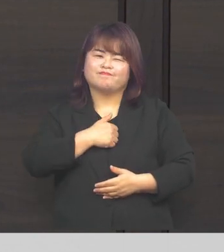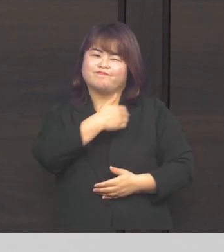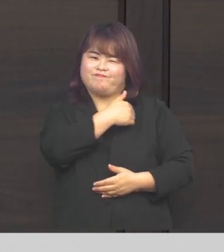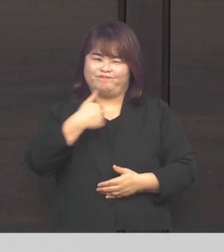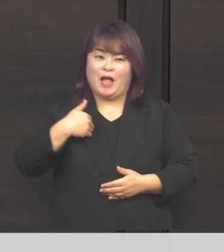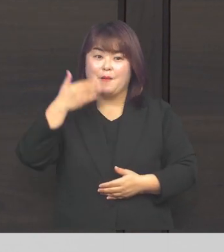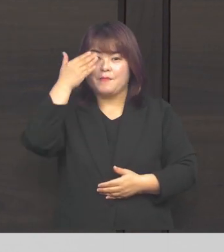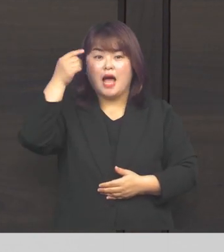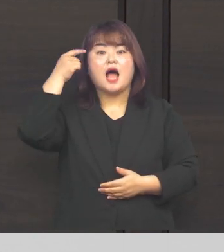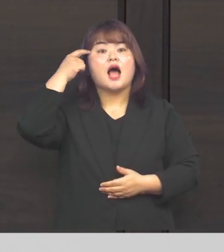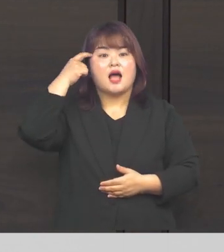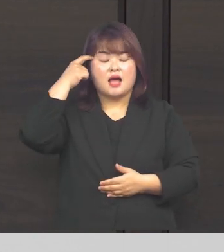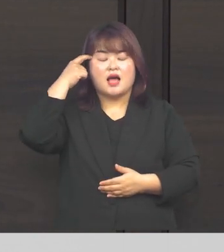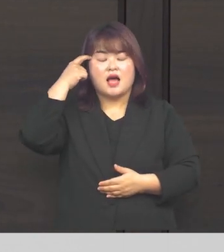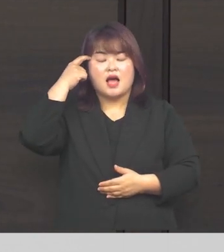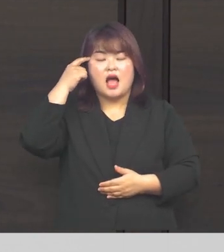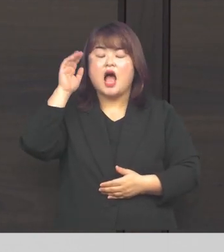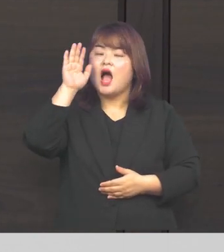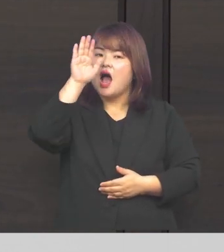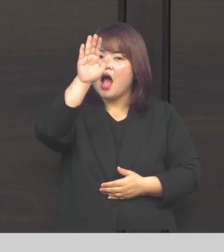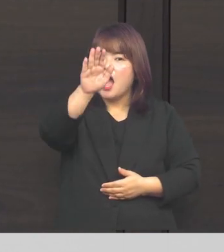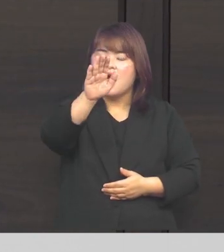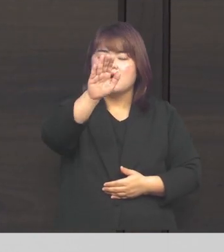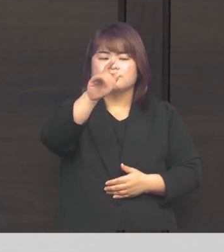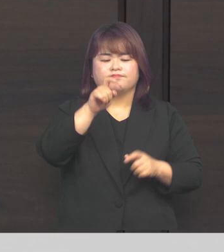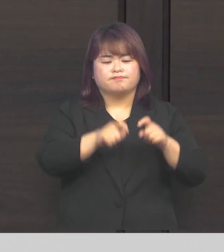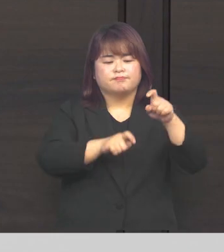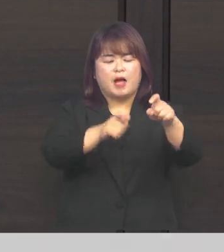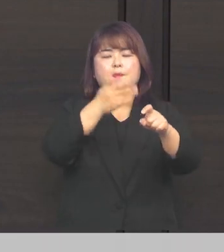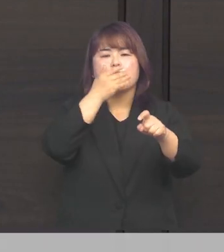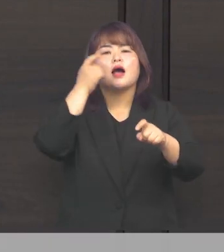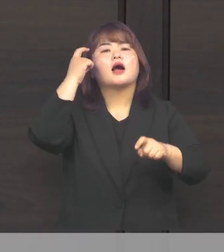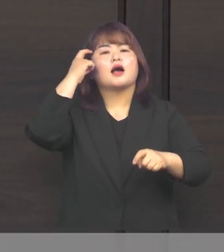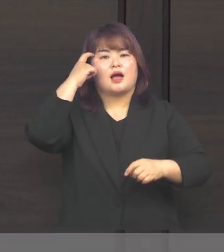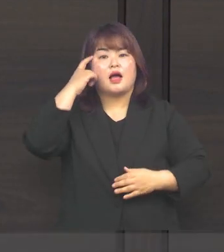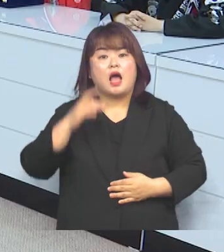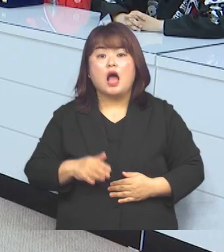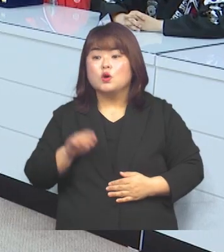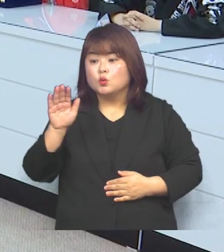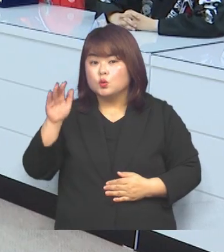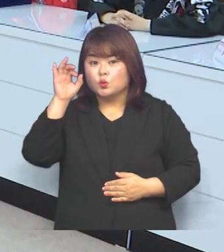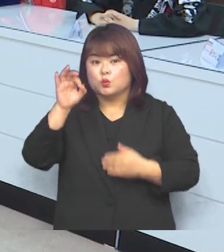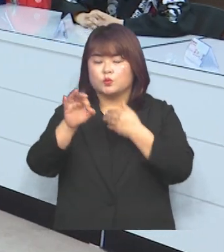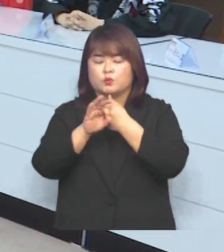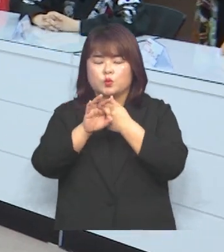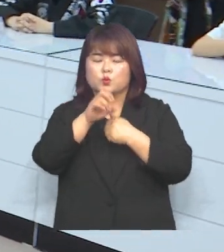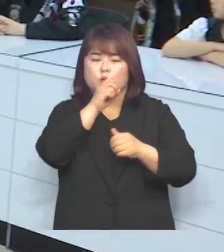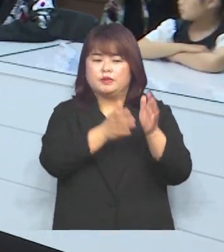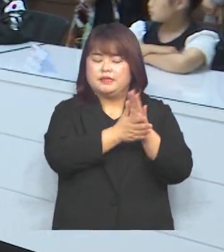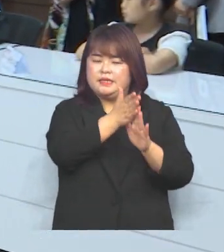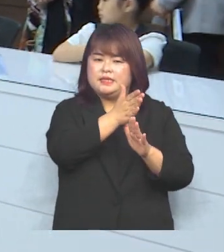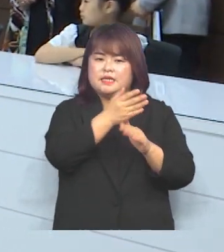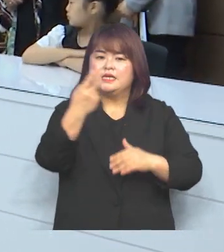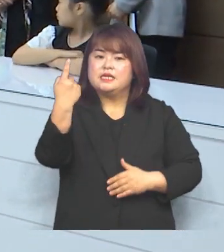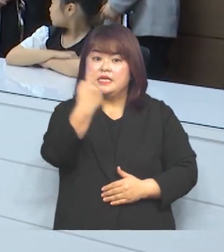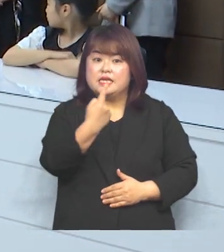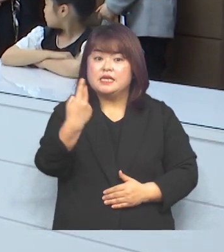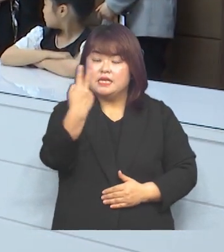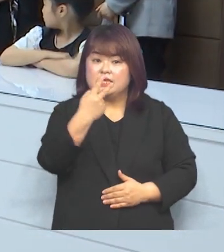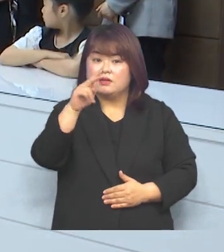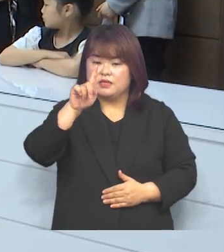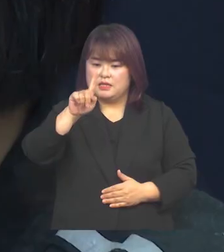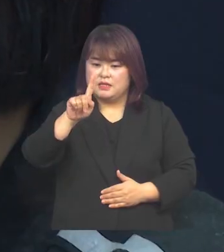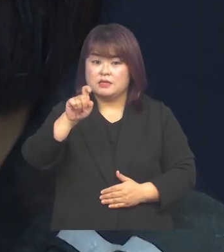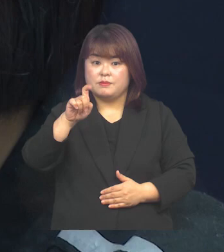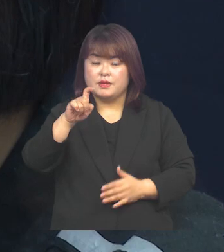든든합니다. 네, 여러분들이 생각하는 큰 실현시킬 수 있을 것 같고. 한편 용인특례시는 지난